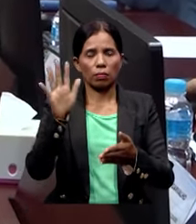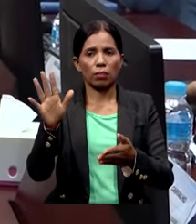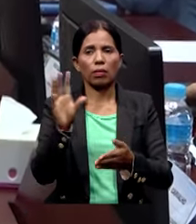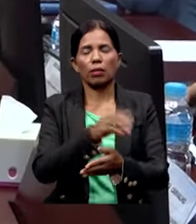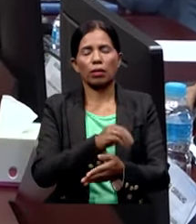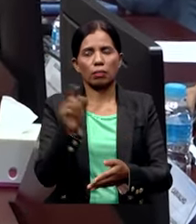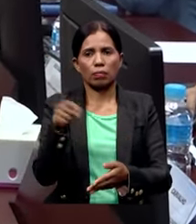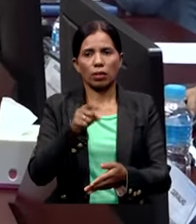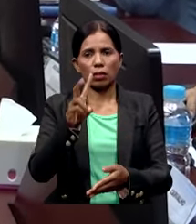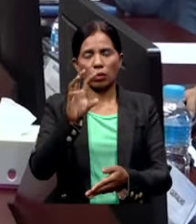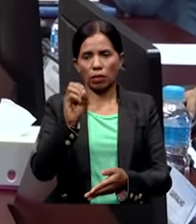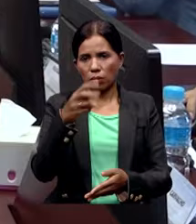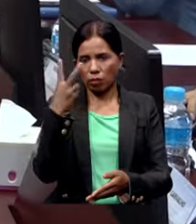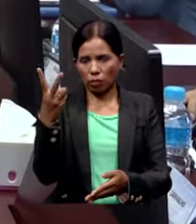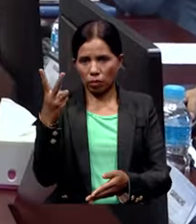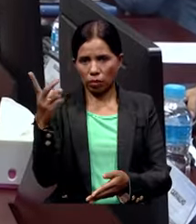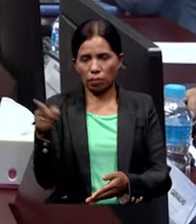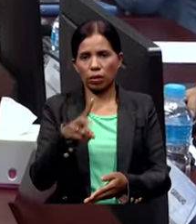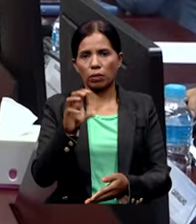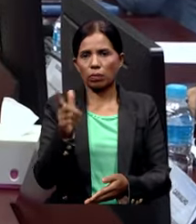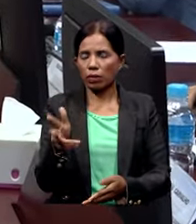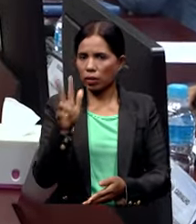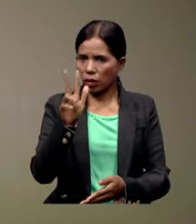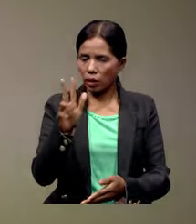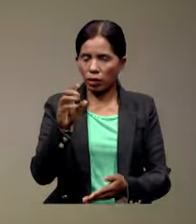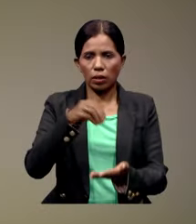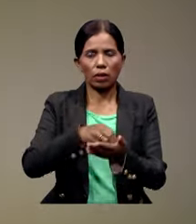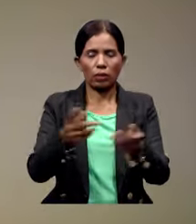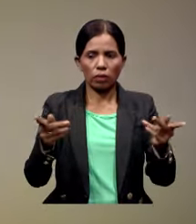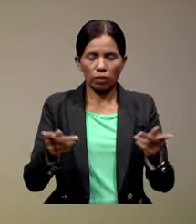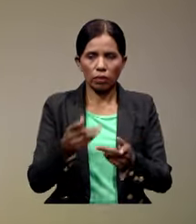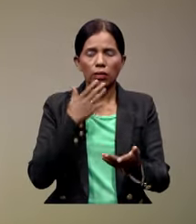bara Sanur Sinrua bara Ringrua Ron Resintolu kria komisam ho